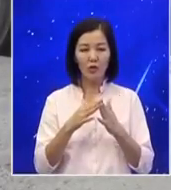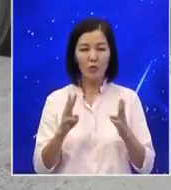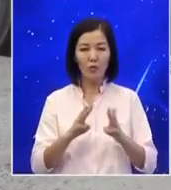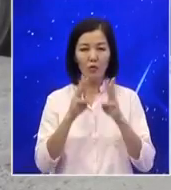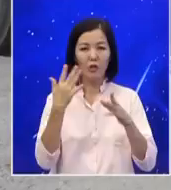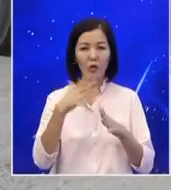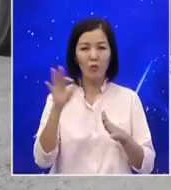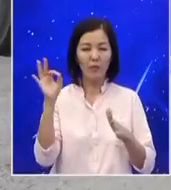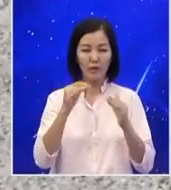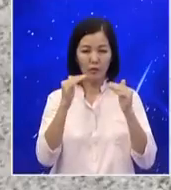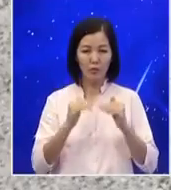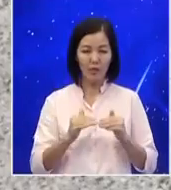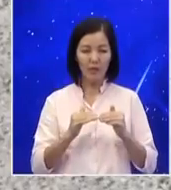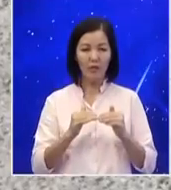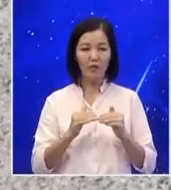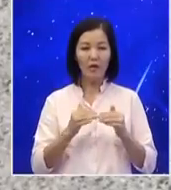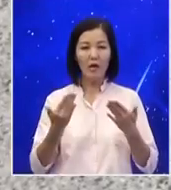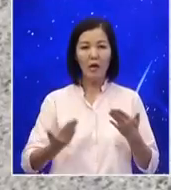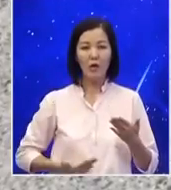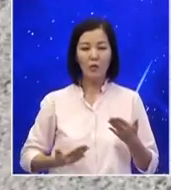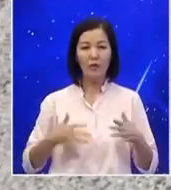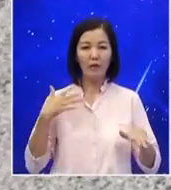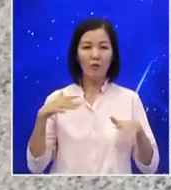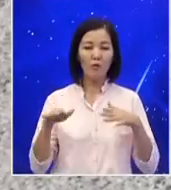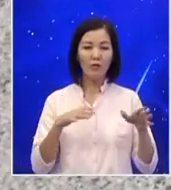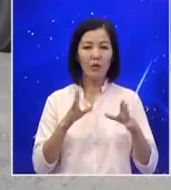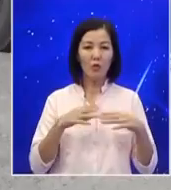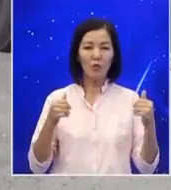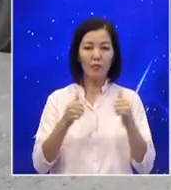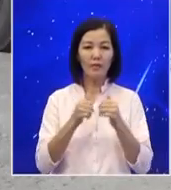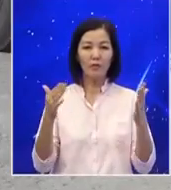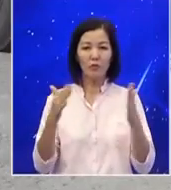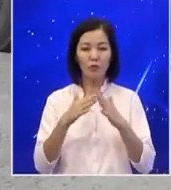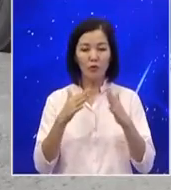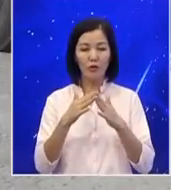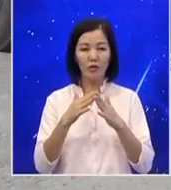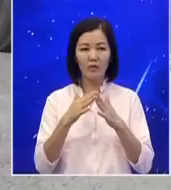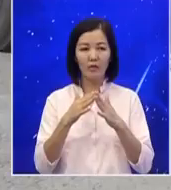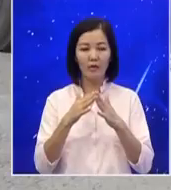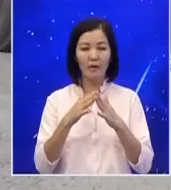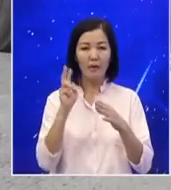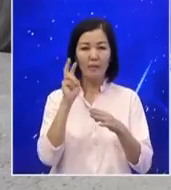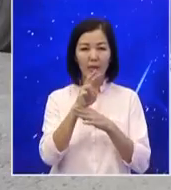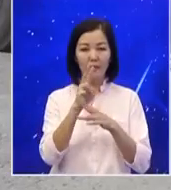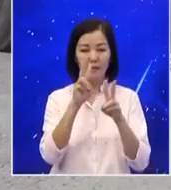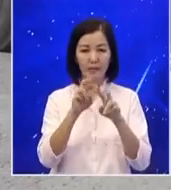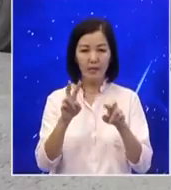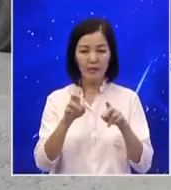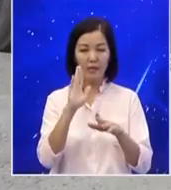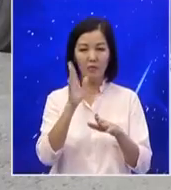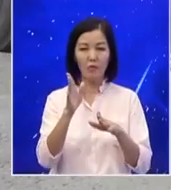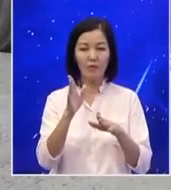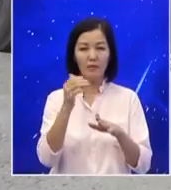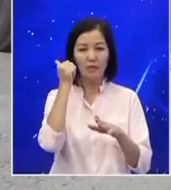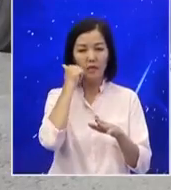өрттер 50%-ға азайды. Әлеуметтік осал топтарға жататын азаматтардың тұрғын үйлерін аралау жұмыстарын өткізілеміз. Және